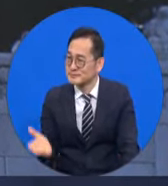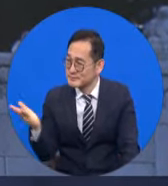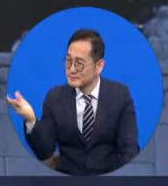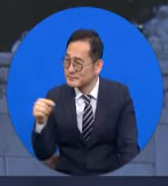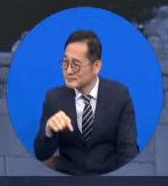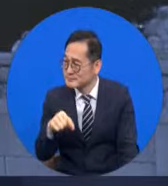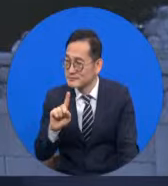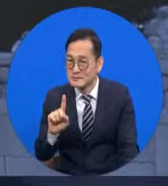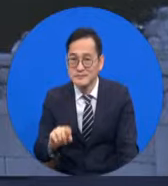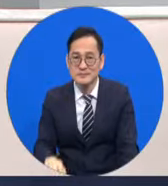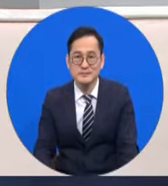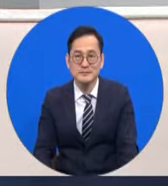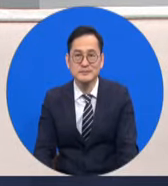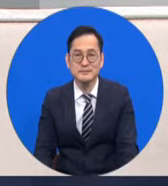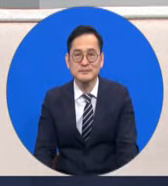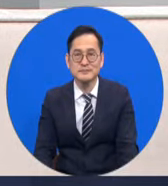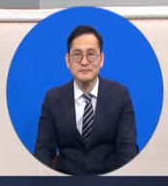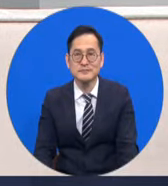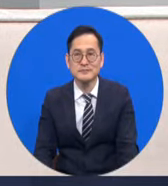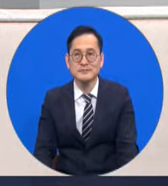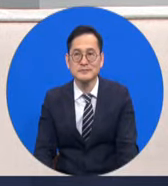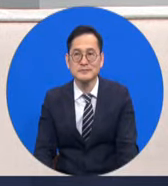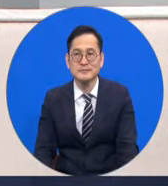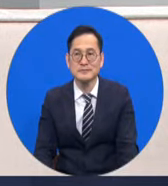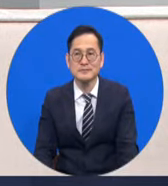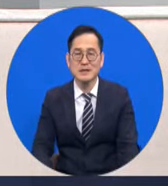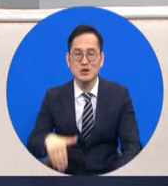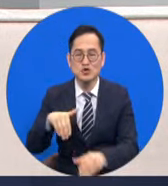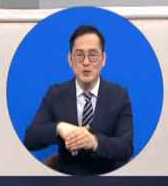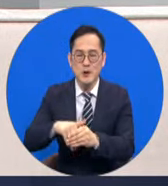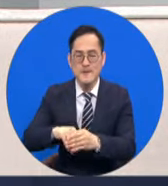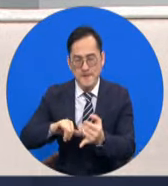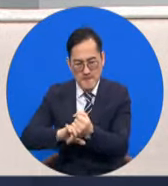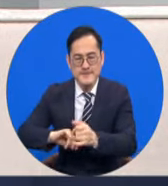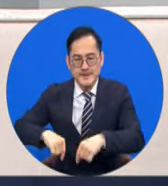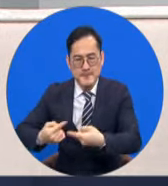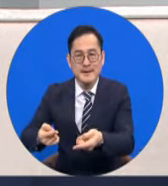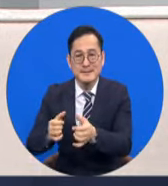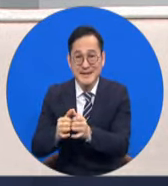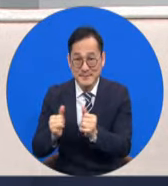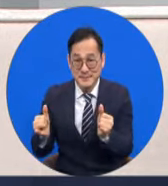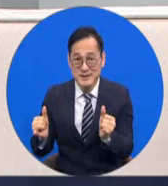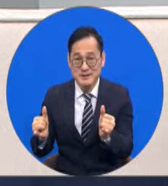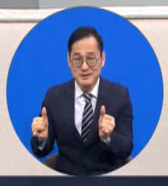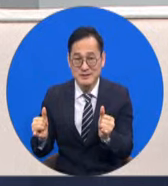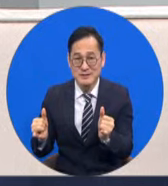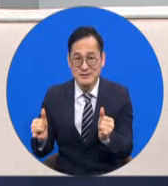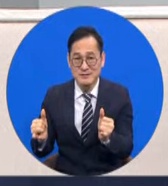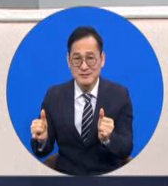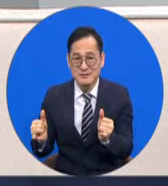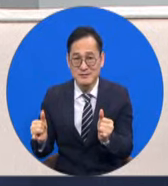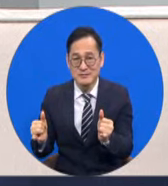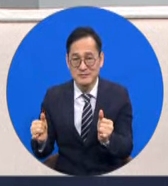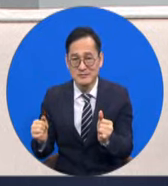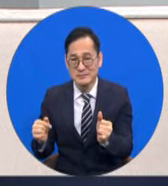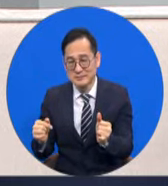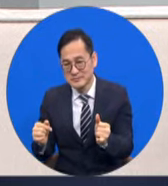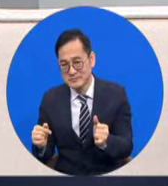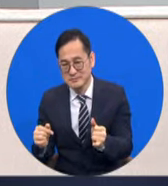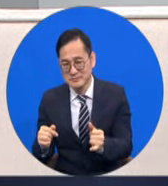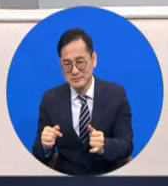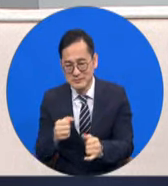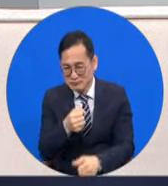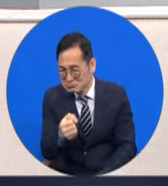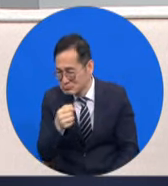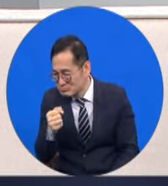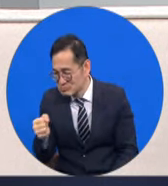그러니까 정말 저 지역은 적극 지지층, 그러니까 투표 의사가 확실한 그런 응답자층에서는 깻잎 한 장 차이인 것 같습니다. 그리고 아까 저희가